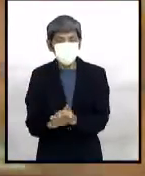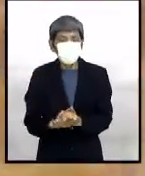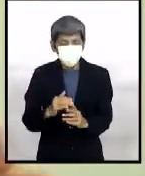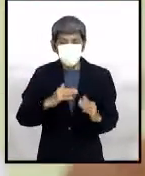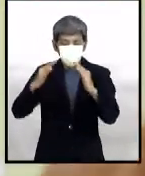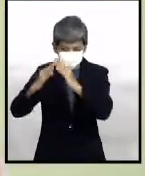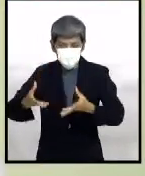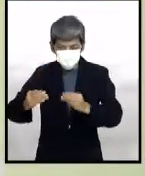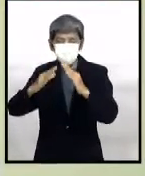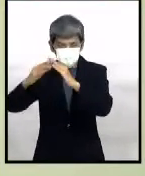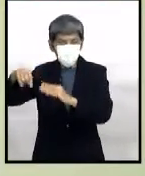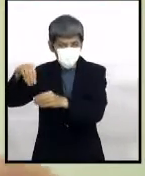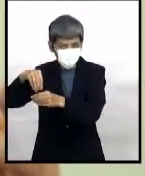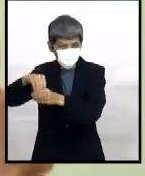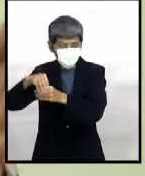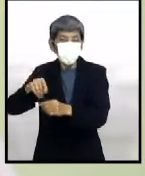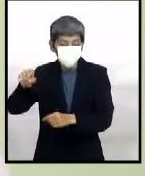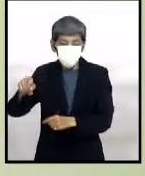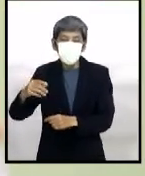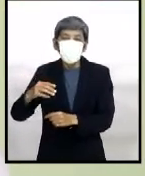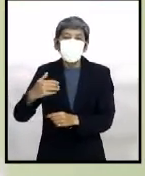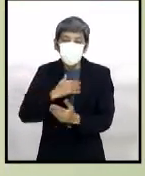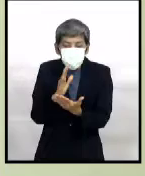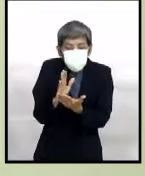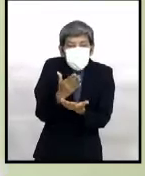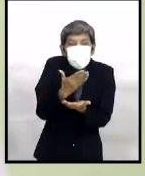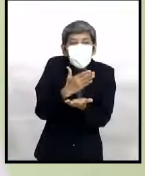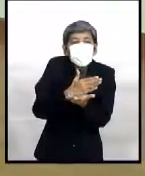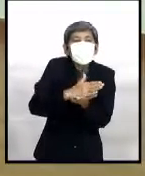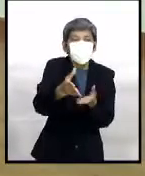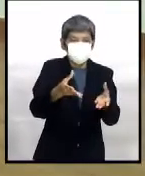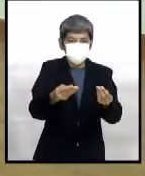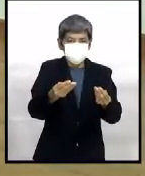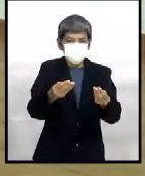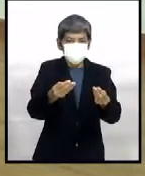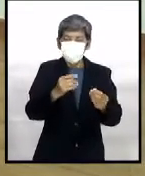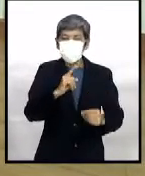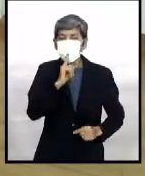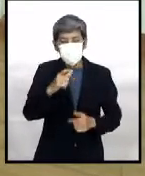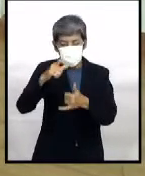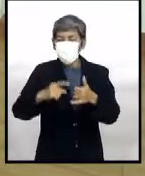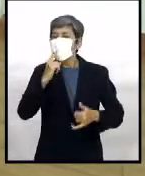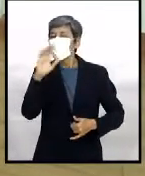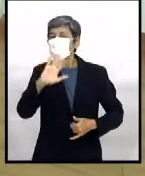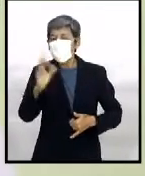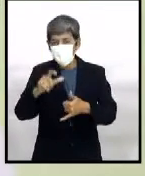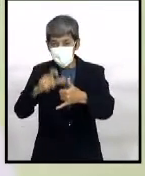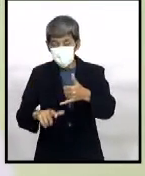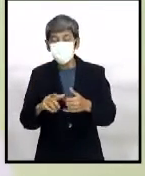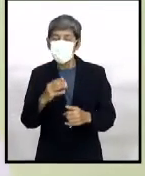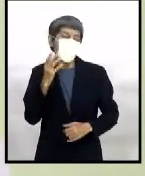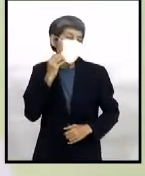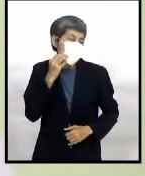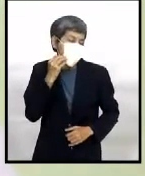คุณพ่อจะปลูกบ้านเองอยู่คุณพ่อยังอุตส่าห์แบ่งที่ให้แต่ขออนุญาตไม่บอกข้อมูลคุณพ่อท่านนี้นะครับเพราะคุณพ่อ